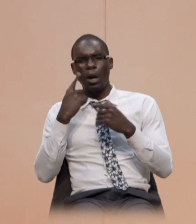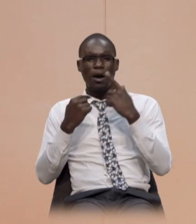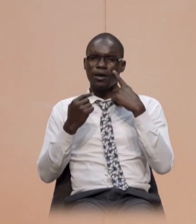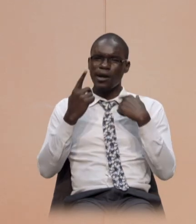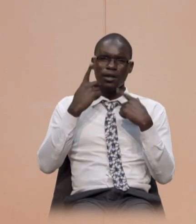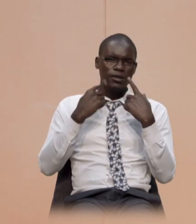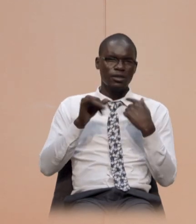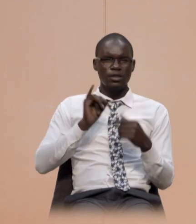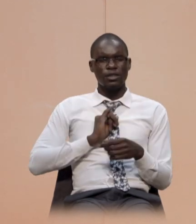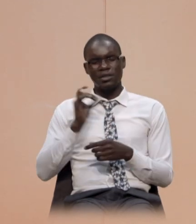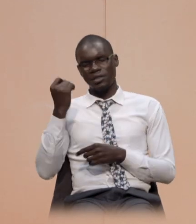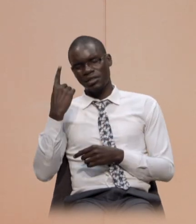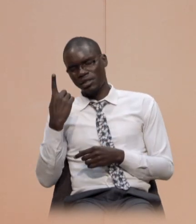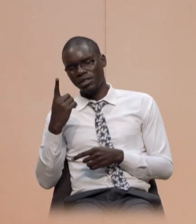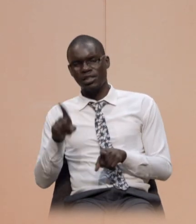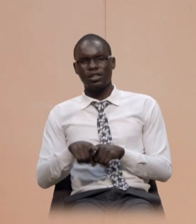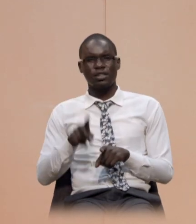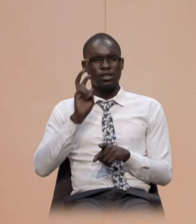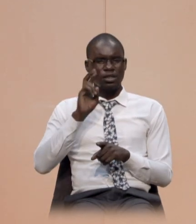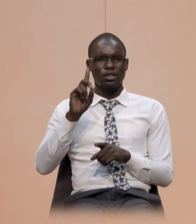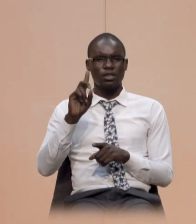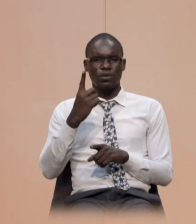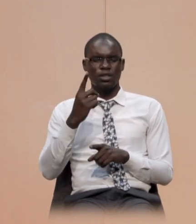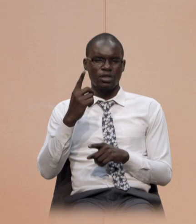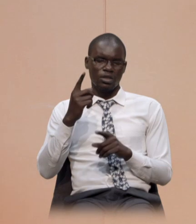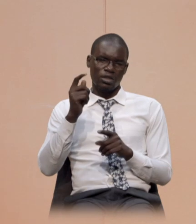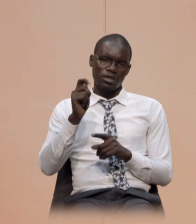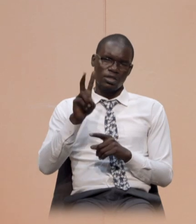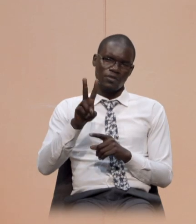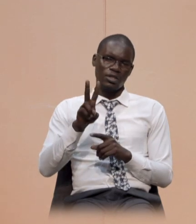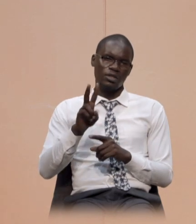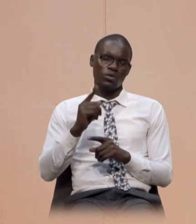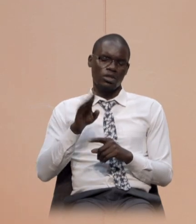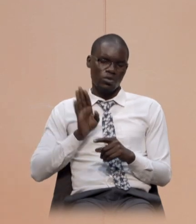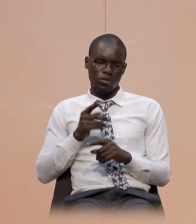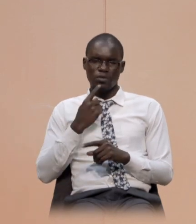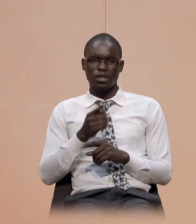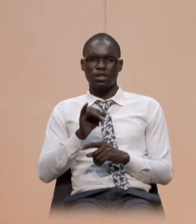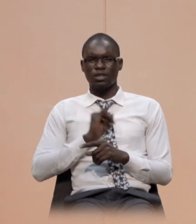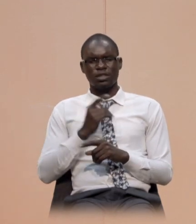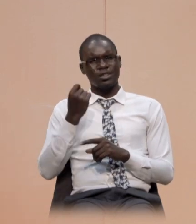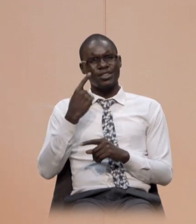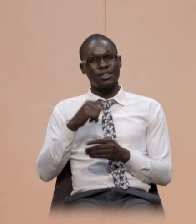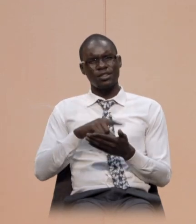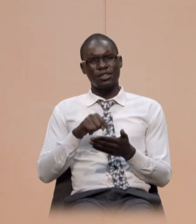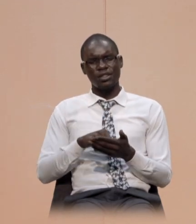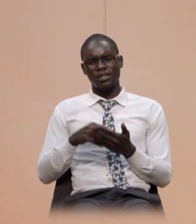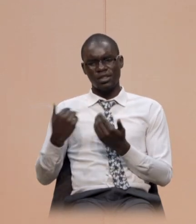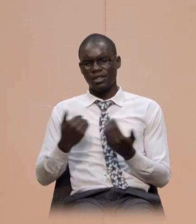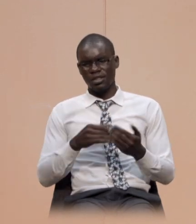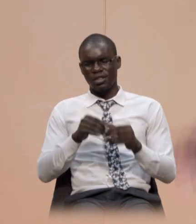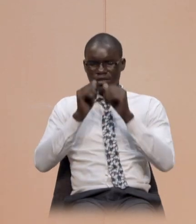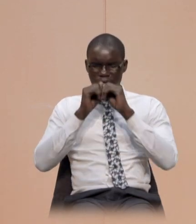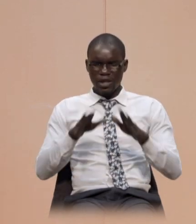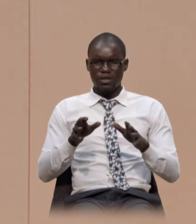sijui, sijeelewa. Niliangalia katika runinga moja. Nikasikia mama moja anasema sijeelewa kama hii watoto ni